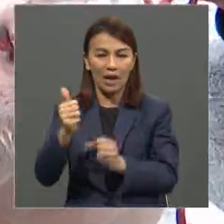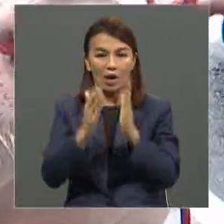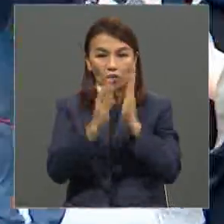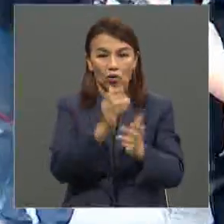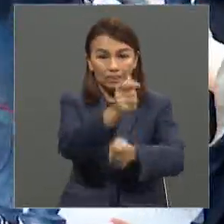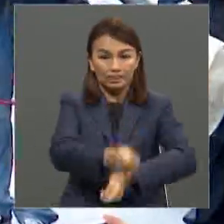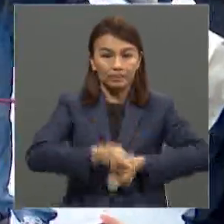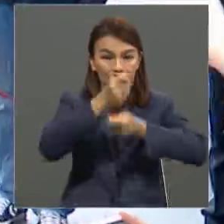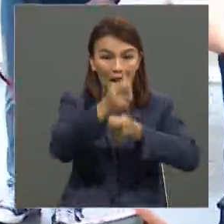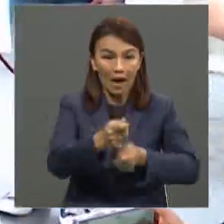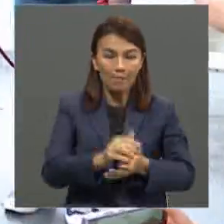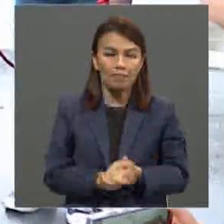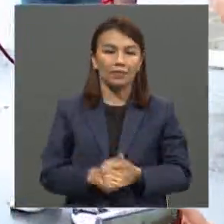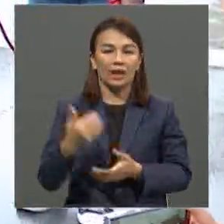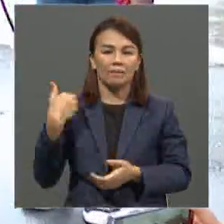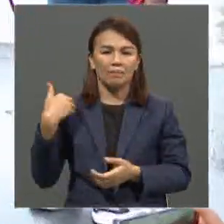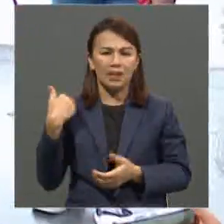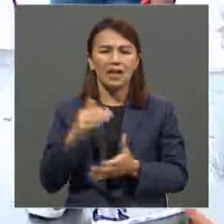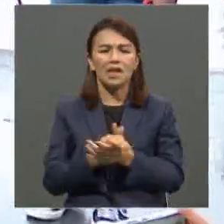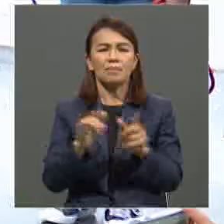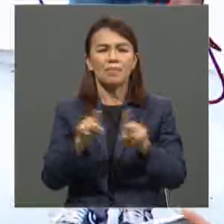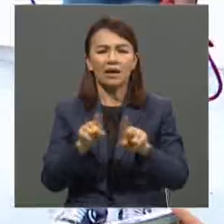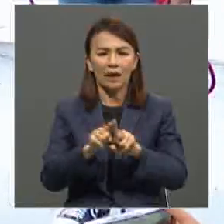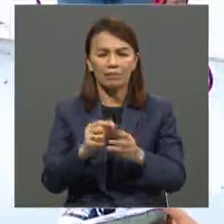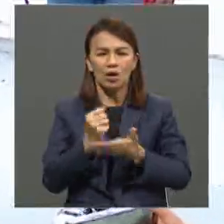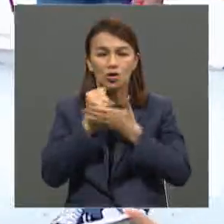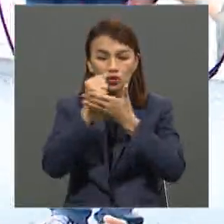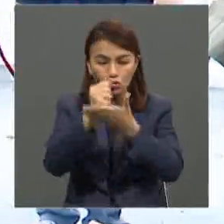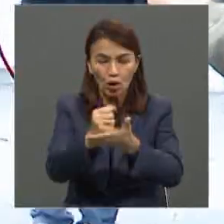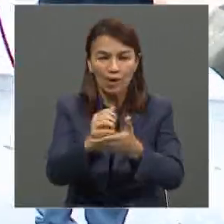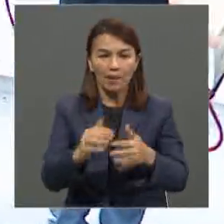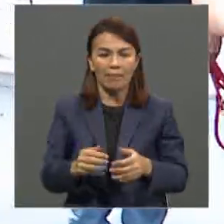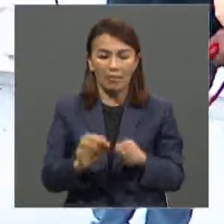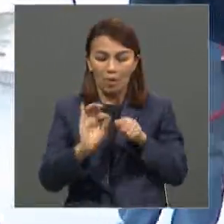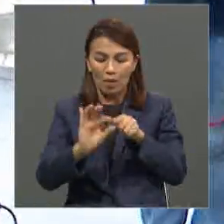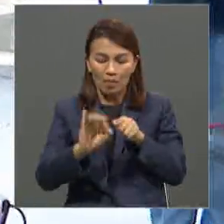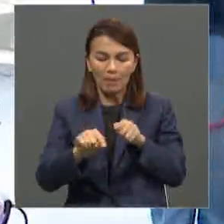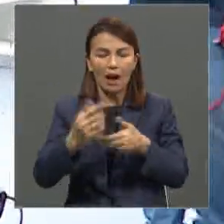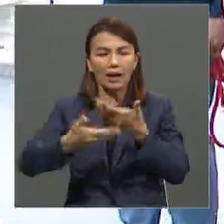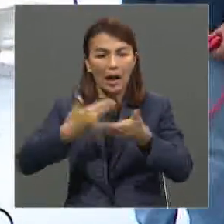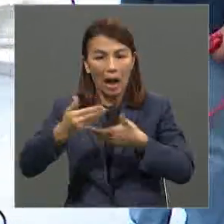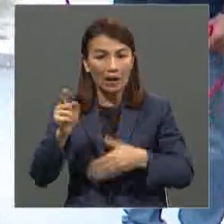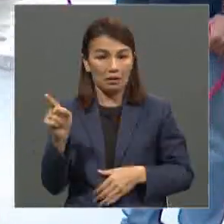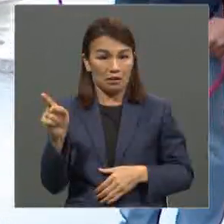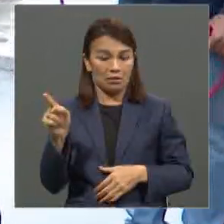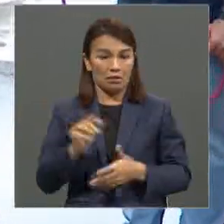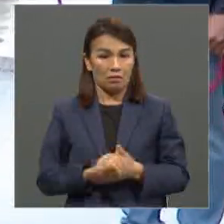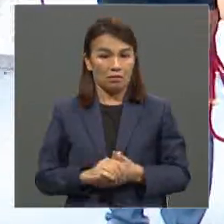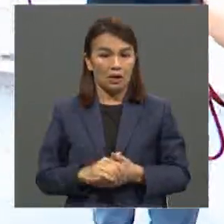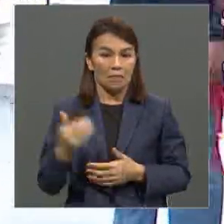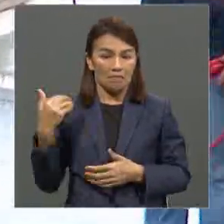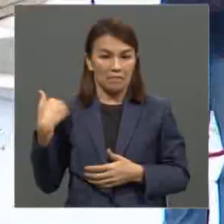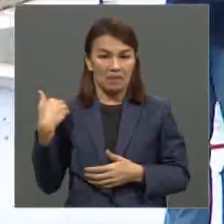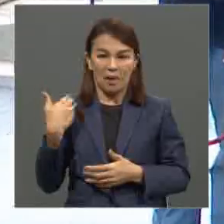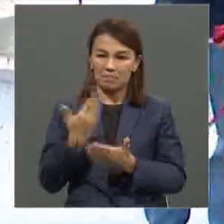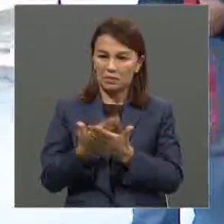ๆคนที่เขามีการขายเชื้อพันธุ์ใช่มั้คะโอโหแต่ละคนแต่ละฟาร์มเนี่ยแพงมากแล้วอย่างเจ้าโก้เนี่ยตัวเขาเนี่ยก็ประเมิน